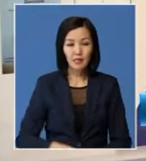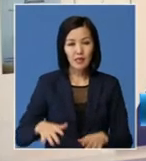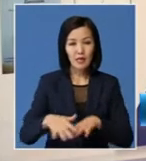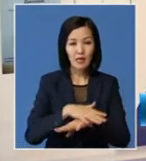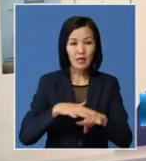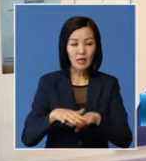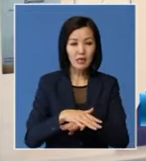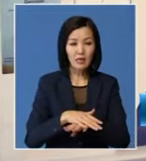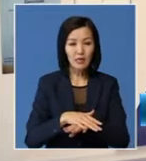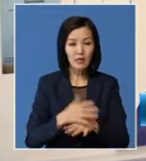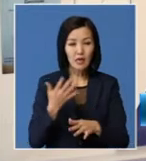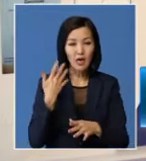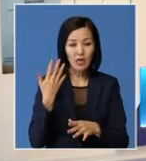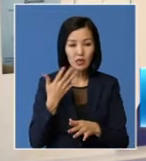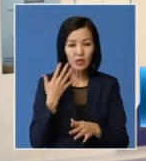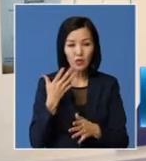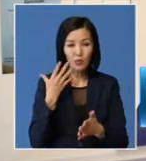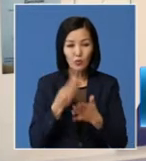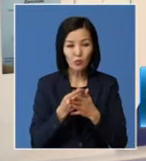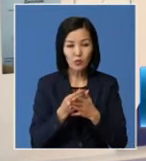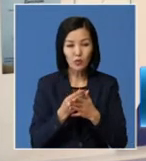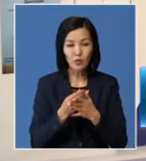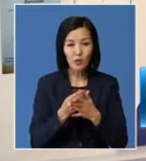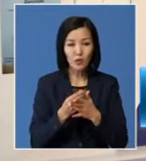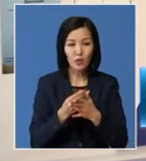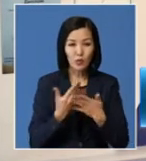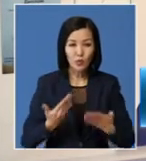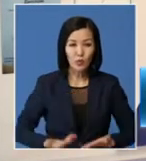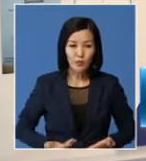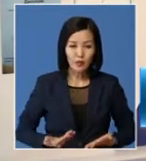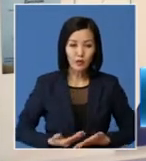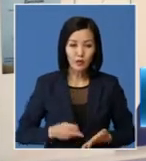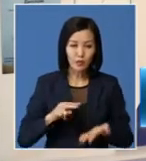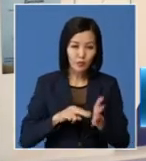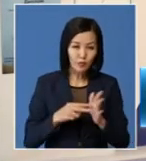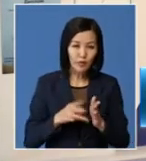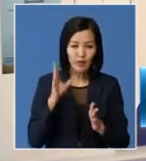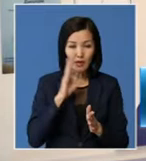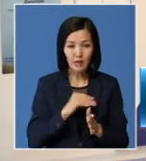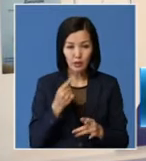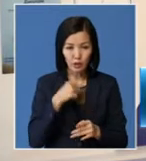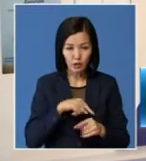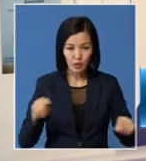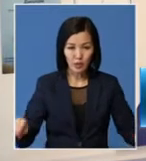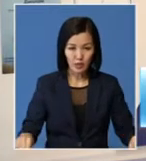Халық қашан өзінің өмірін жоспарлай алады? Қашан өзі іштей түлеп жаңғырылады? Ол халықтың рухы тәуелсіз болған кезде.